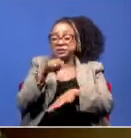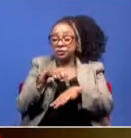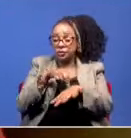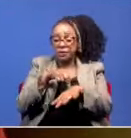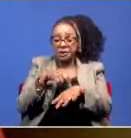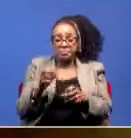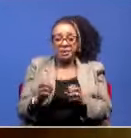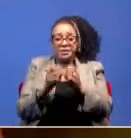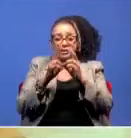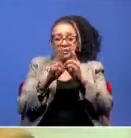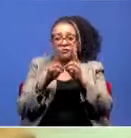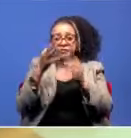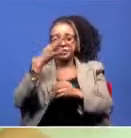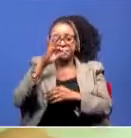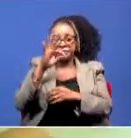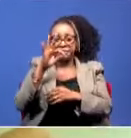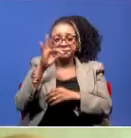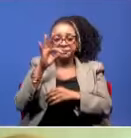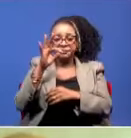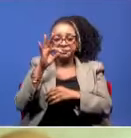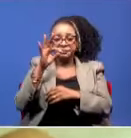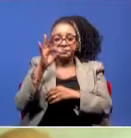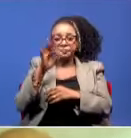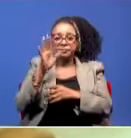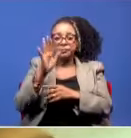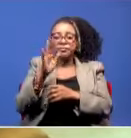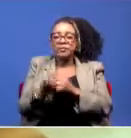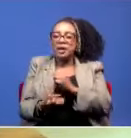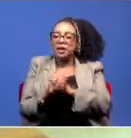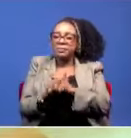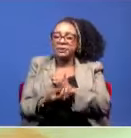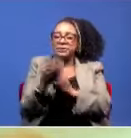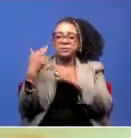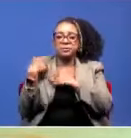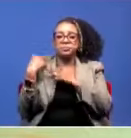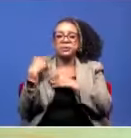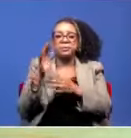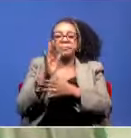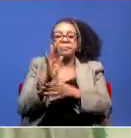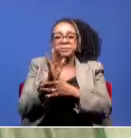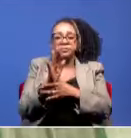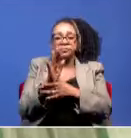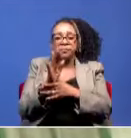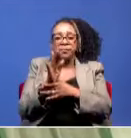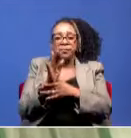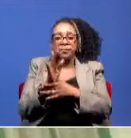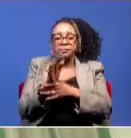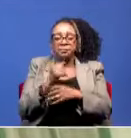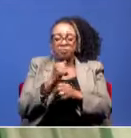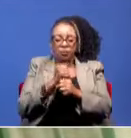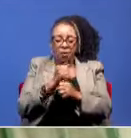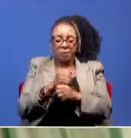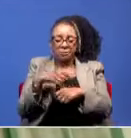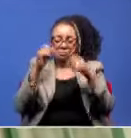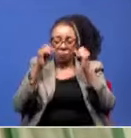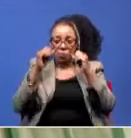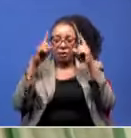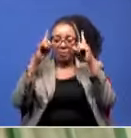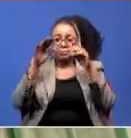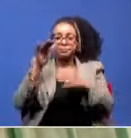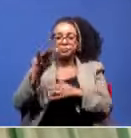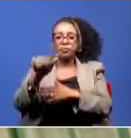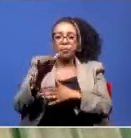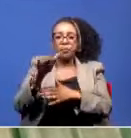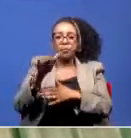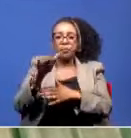kule Paris, Ufaransa. Kwa kina anatuelezea jukumu lake. Kazi yangu, tunaamka asubuhi,